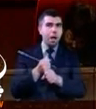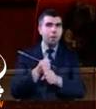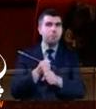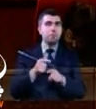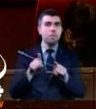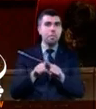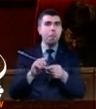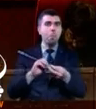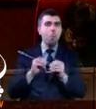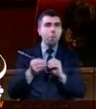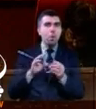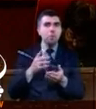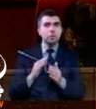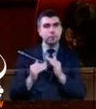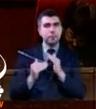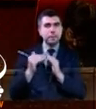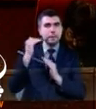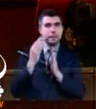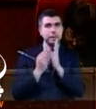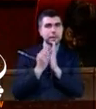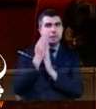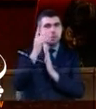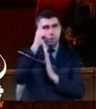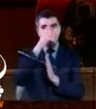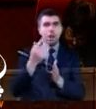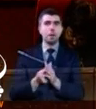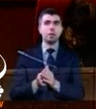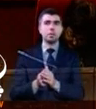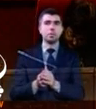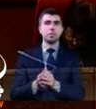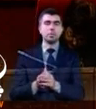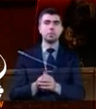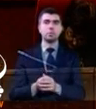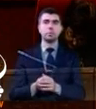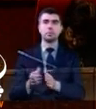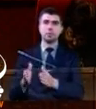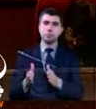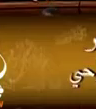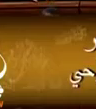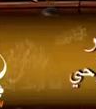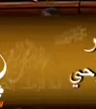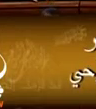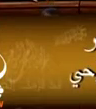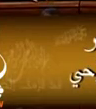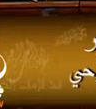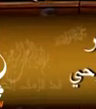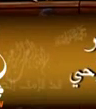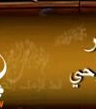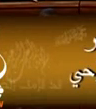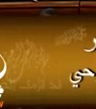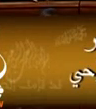ستشهد صعودا في هذا المؤشر ديال العدادات المشتركة. شكرا سيد الرئيس. السيد النائب،